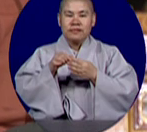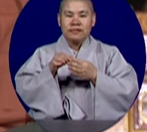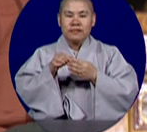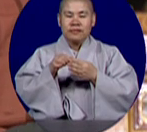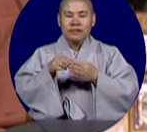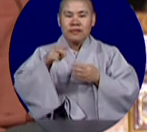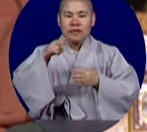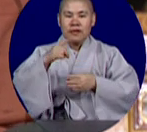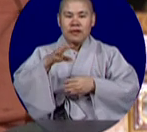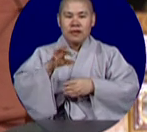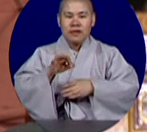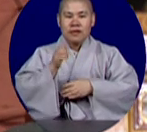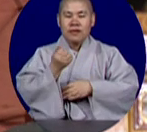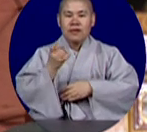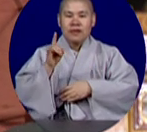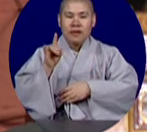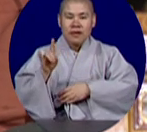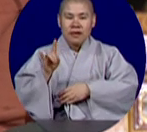성해라.